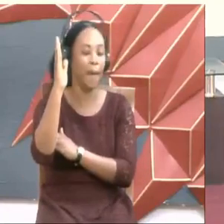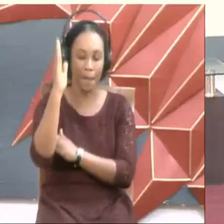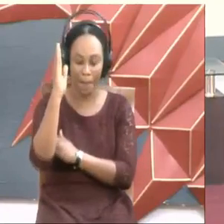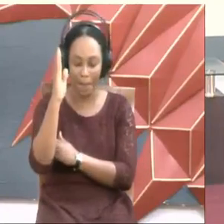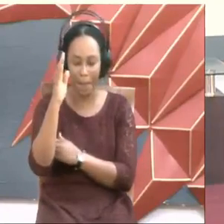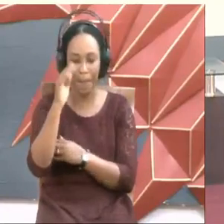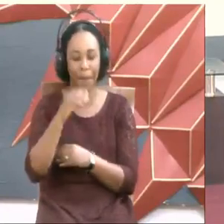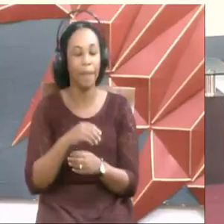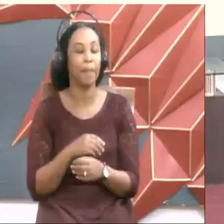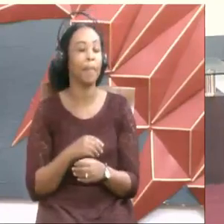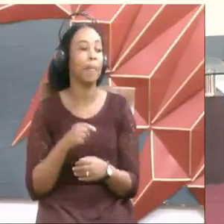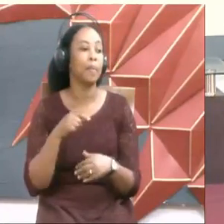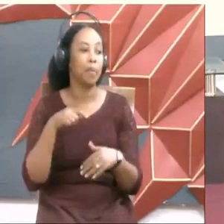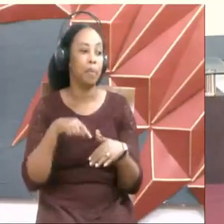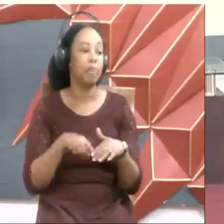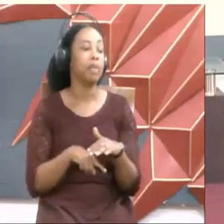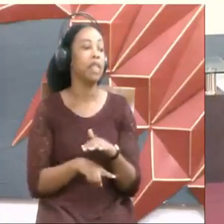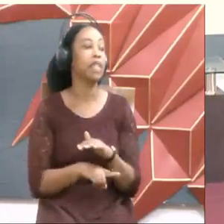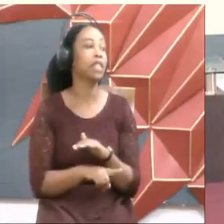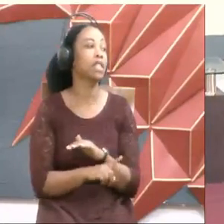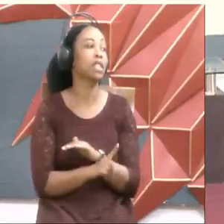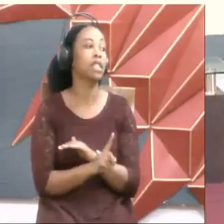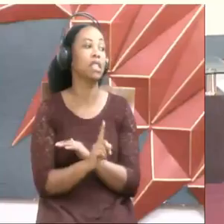Komeza, komeza.